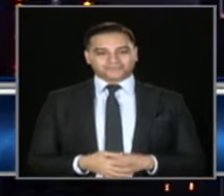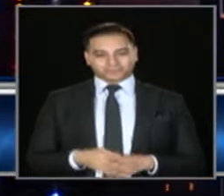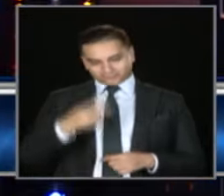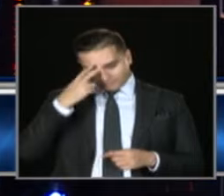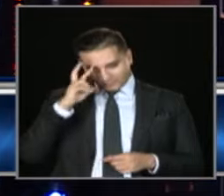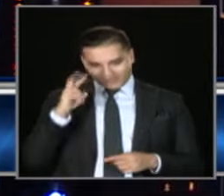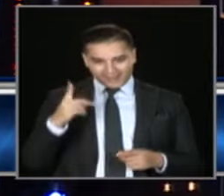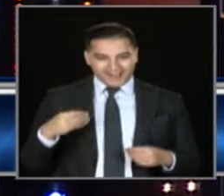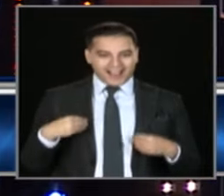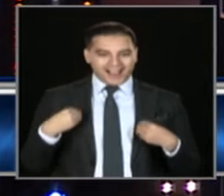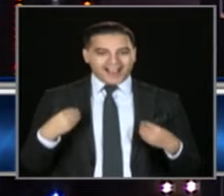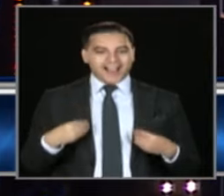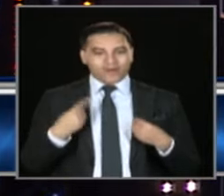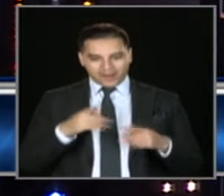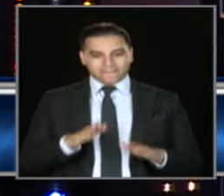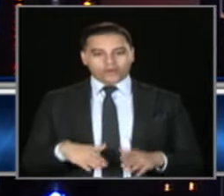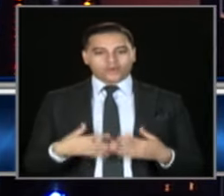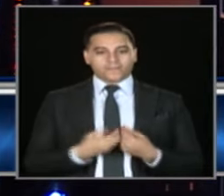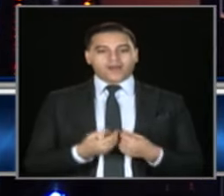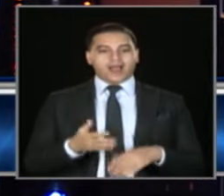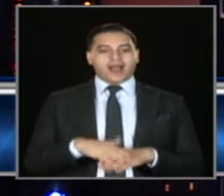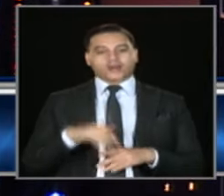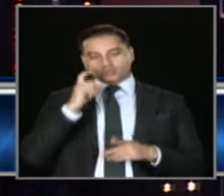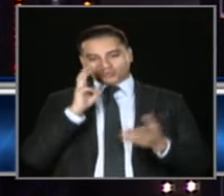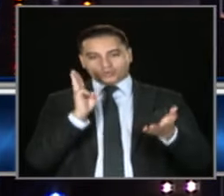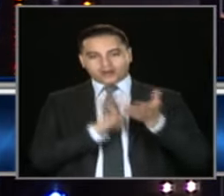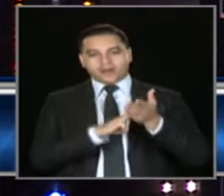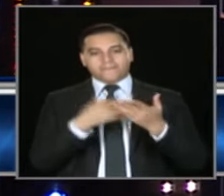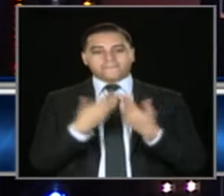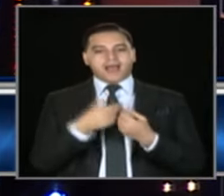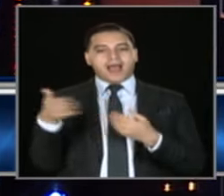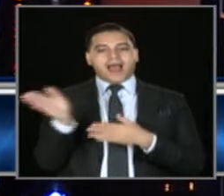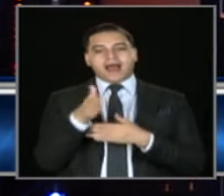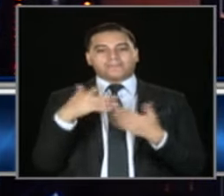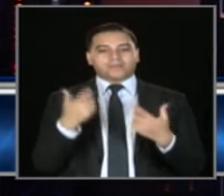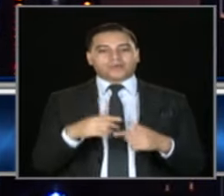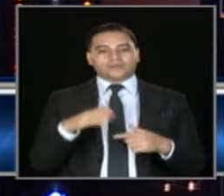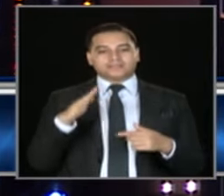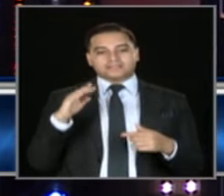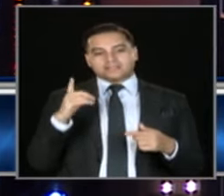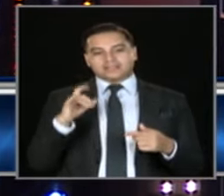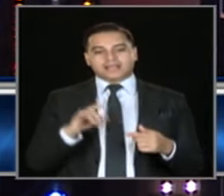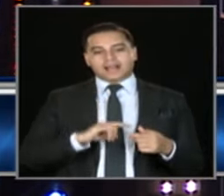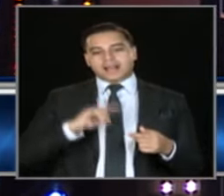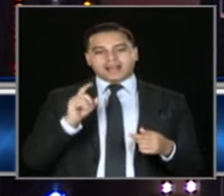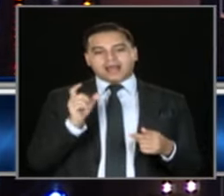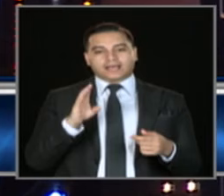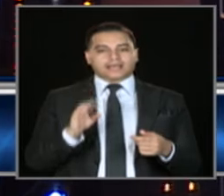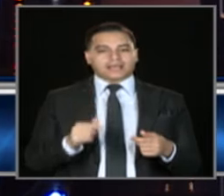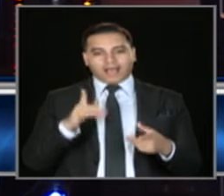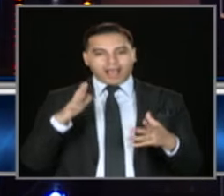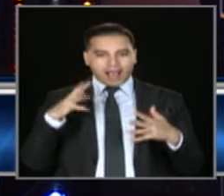ما هو الحيوان الموجود على علم دولة سريلانكا؟ أسد.